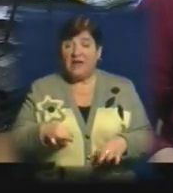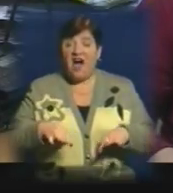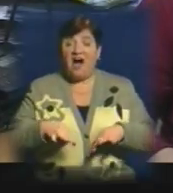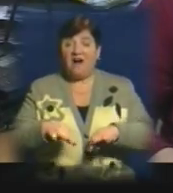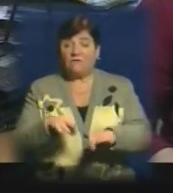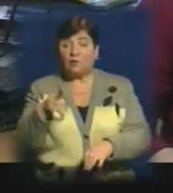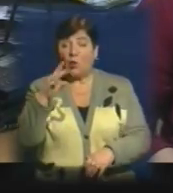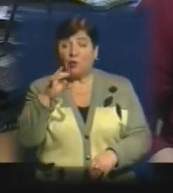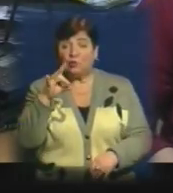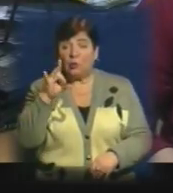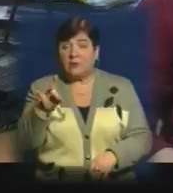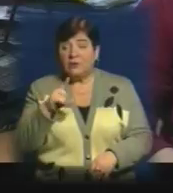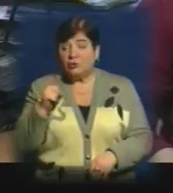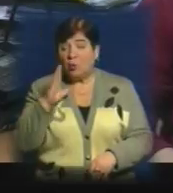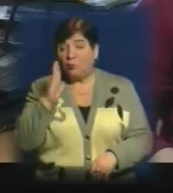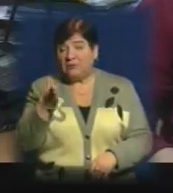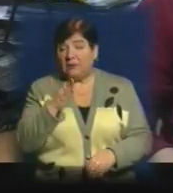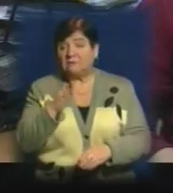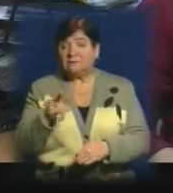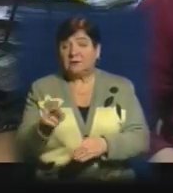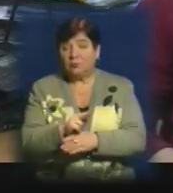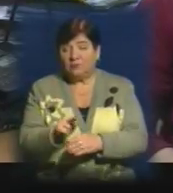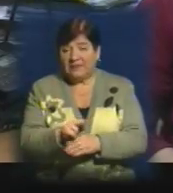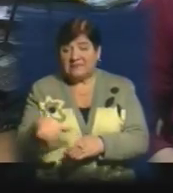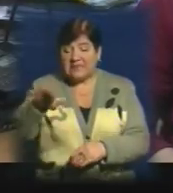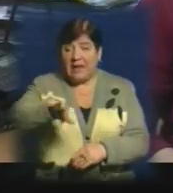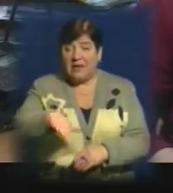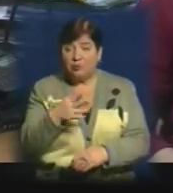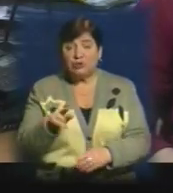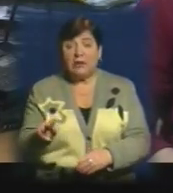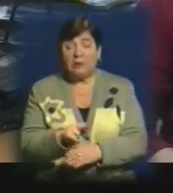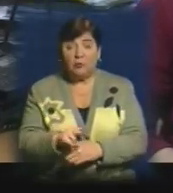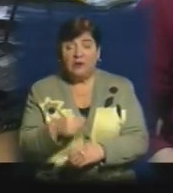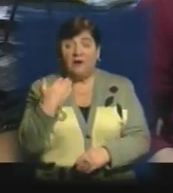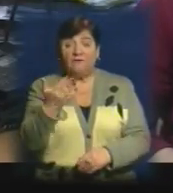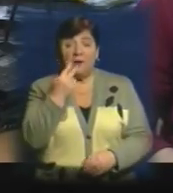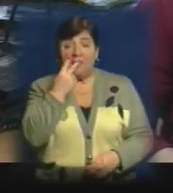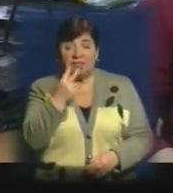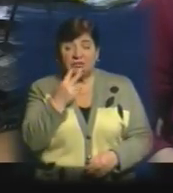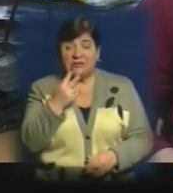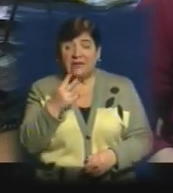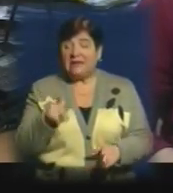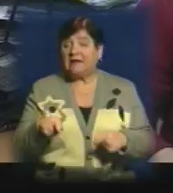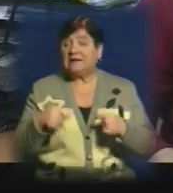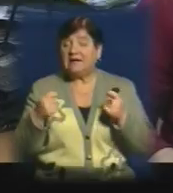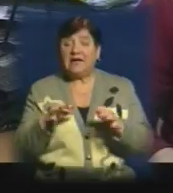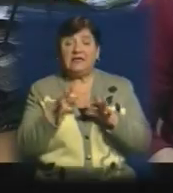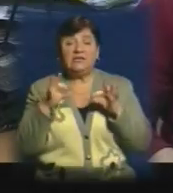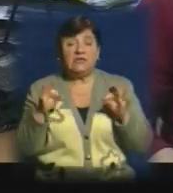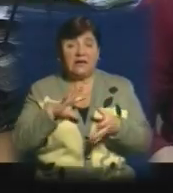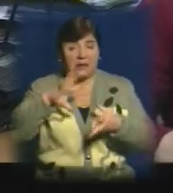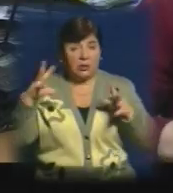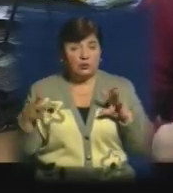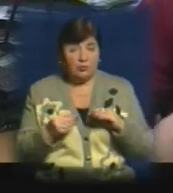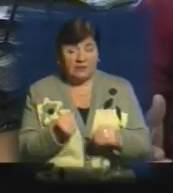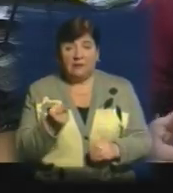Михайлович Попович, що будеться робити ямочний ремонт. Але ми бачимо, що той ямочний ремонт не дав би ніяких результатів, тому